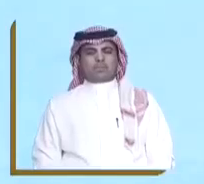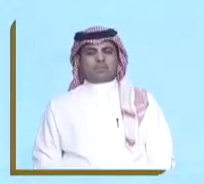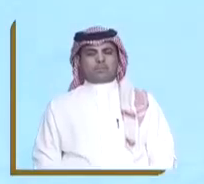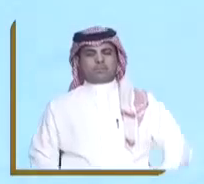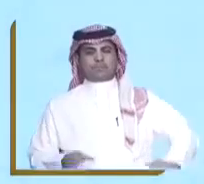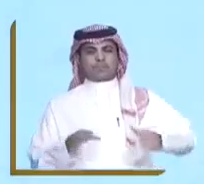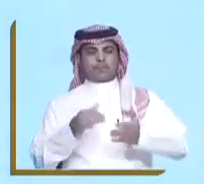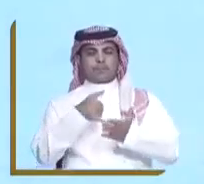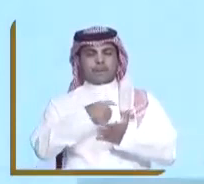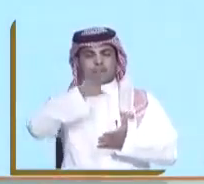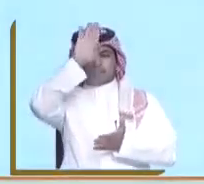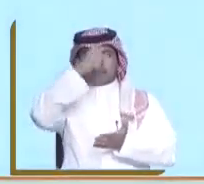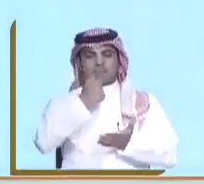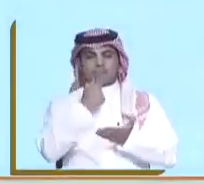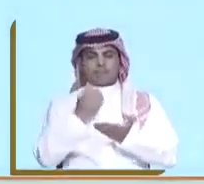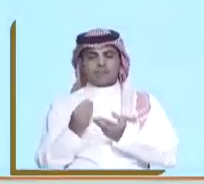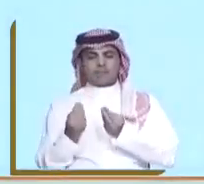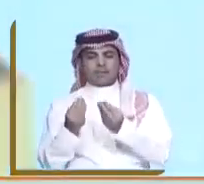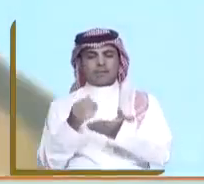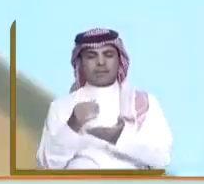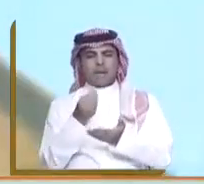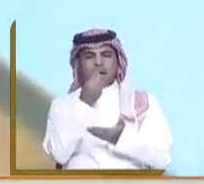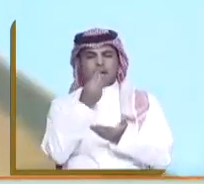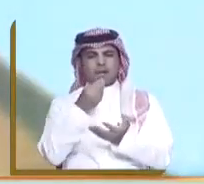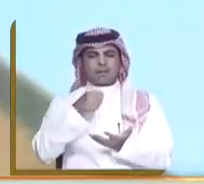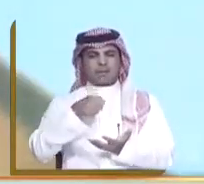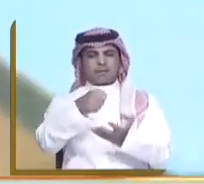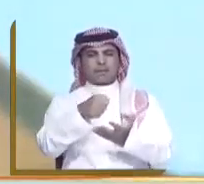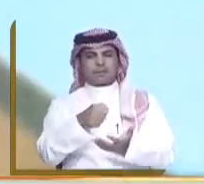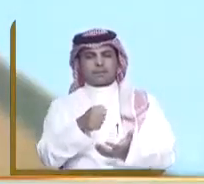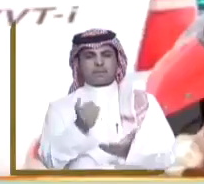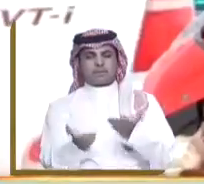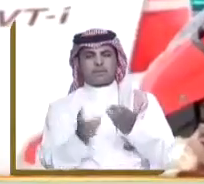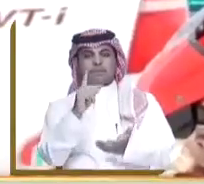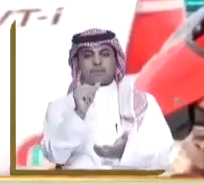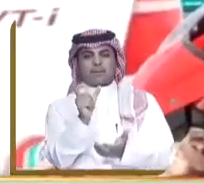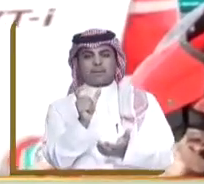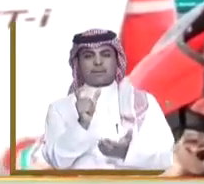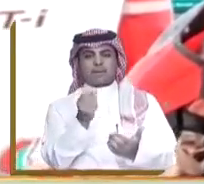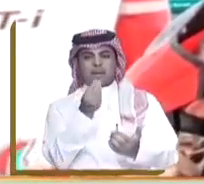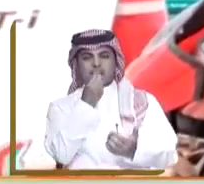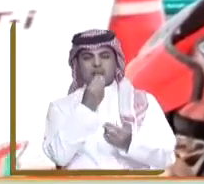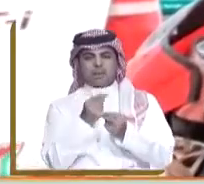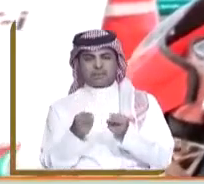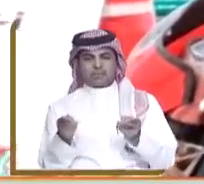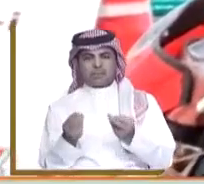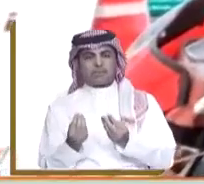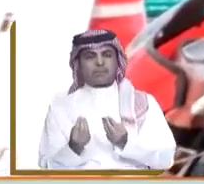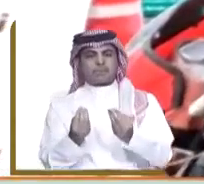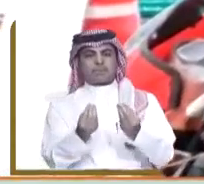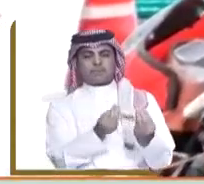ووزعها مركز الملك سلمان لغاته والاعمال الانسانيه 120 طن وثمانم من السلال الغذائيه